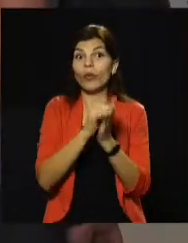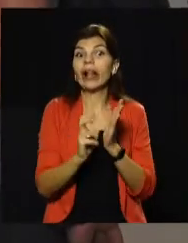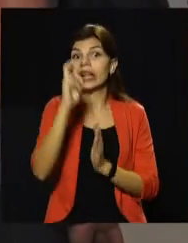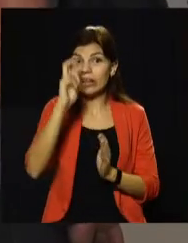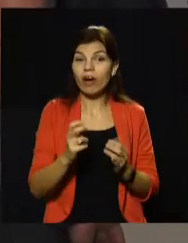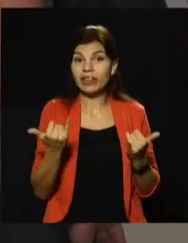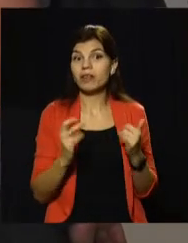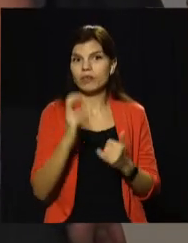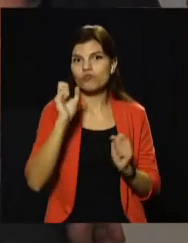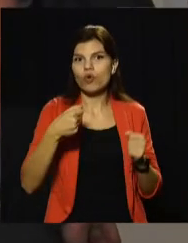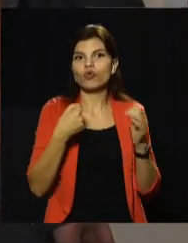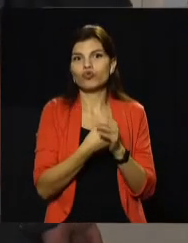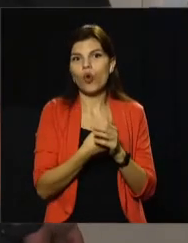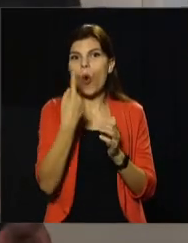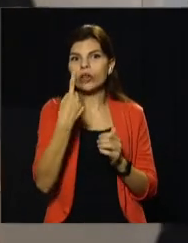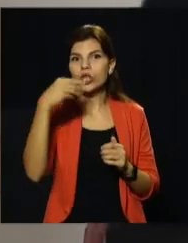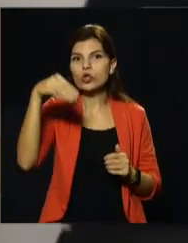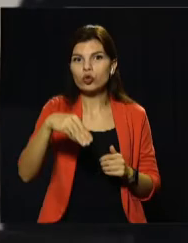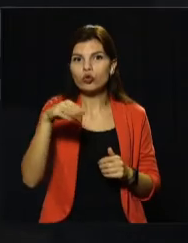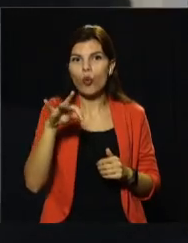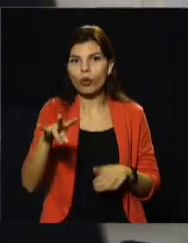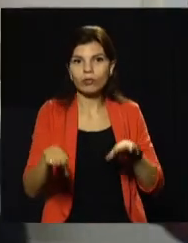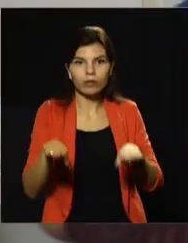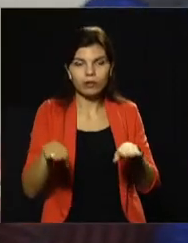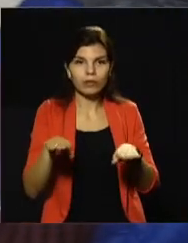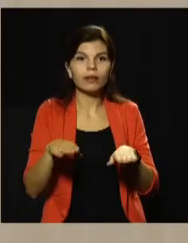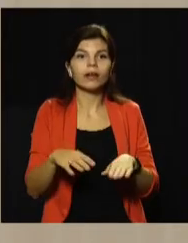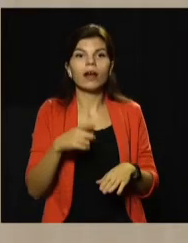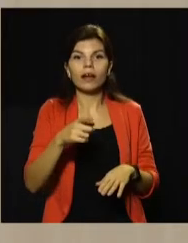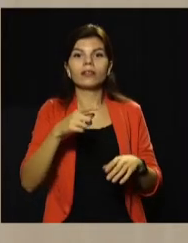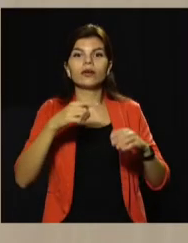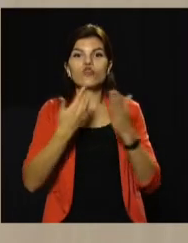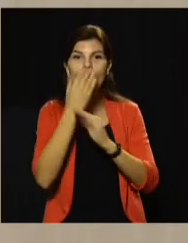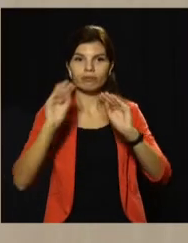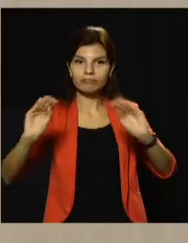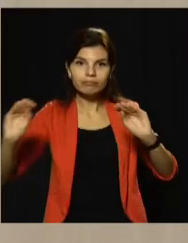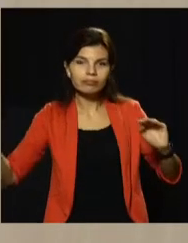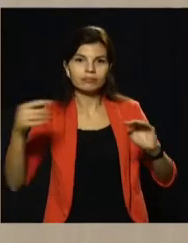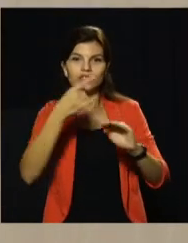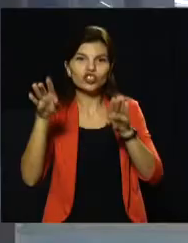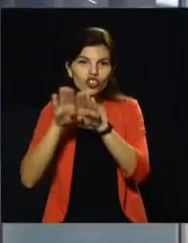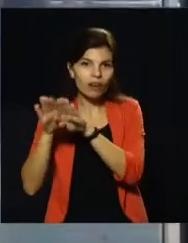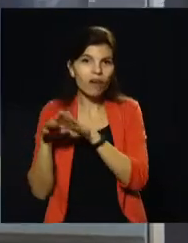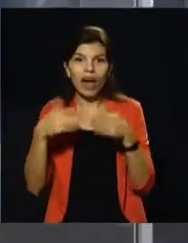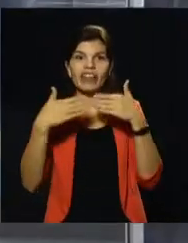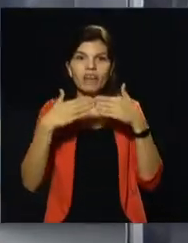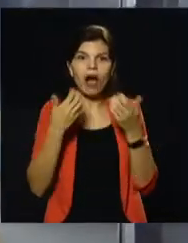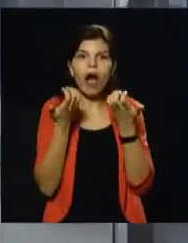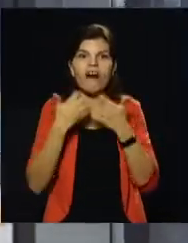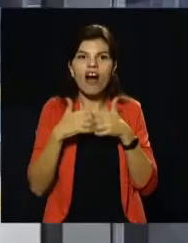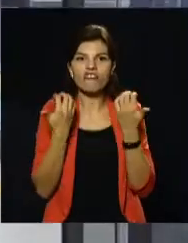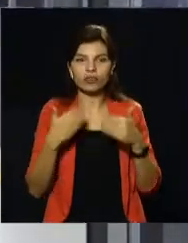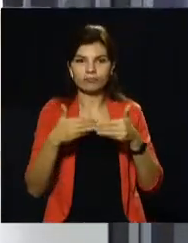ліфт. Тепер він здатен підіймати до 1 тонни. У холі осучаснили реєстратуру та роздягальню. Двері у приміщеннях відчиняються